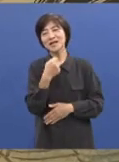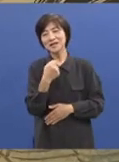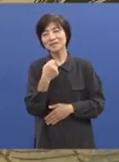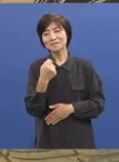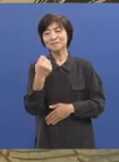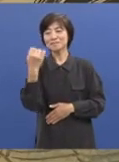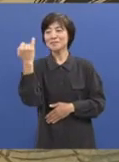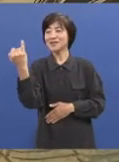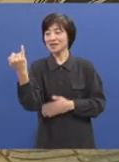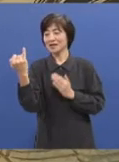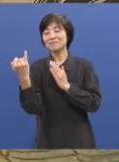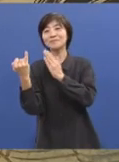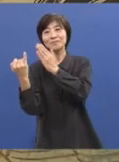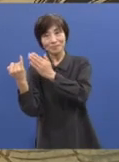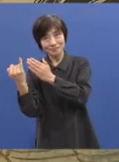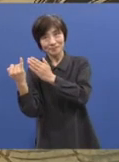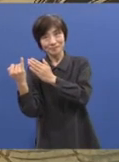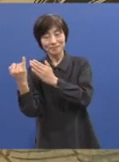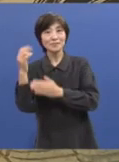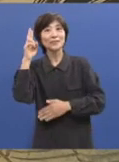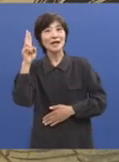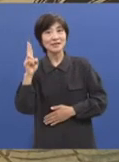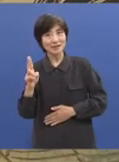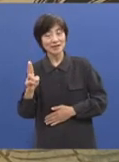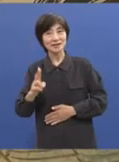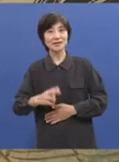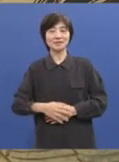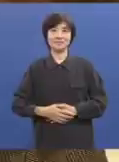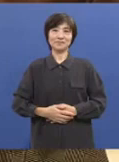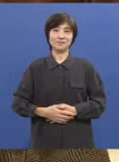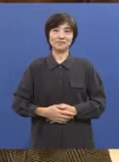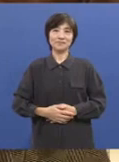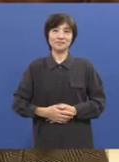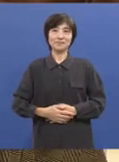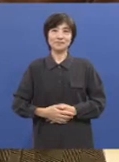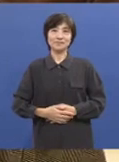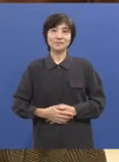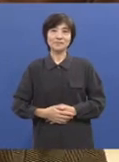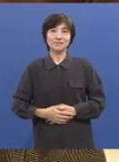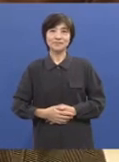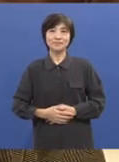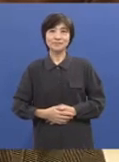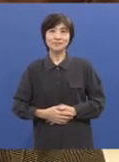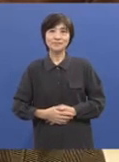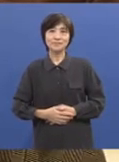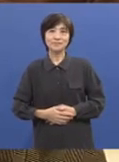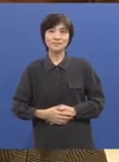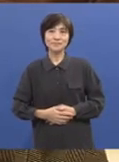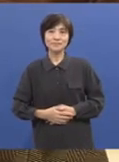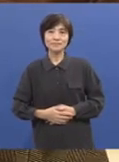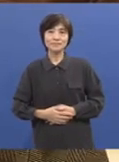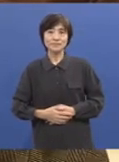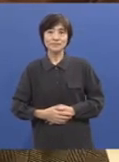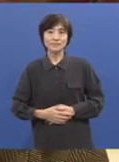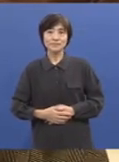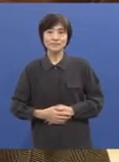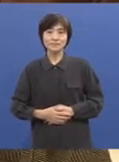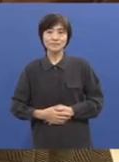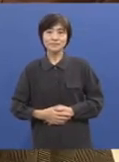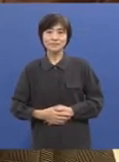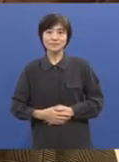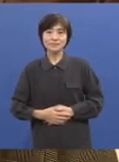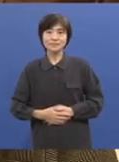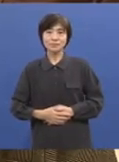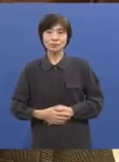にお願いして歌を作ってもらう、まあ、その代わりちょっと何かということもあったというふうに言われています。 は